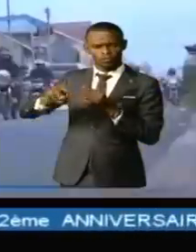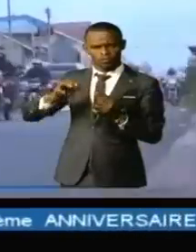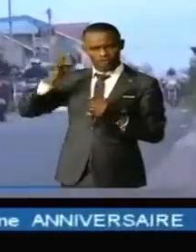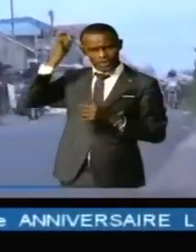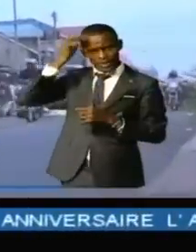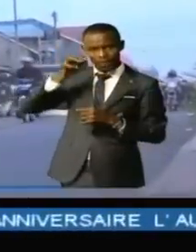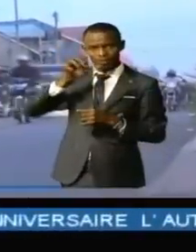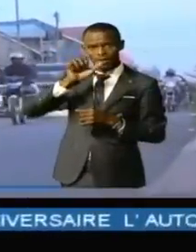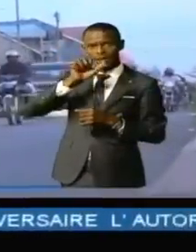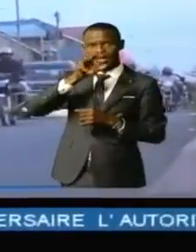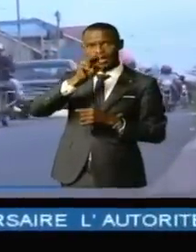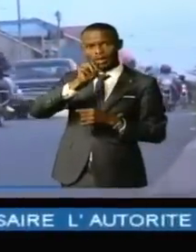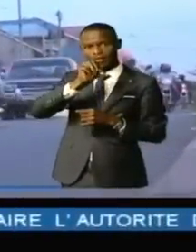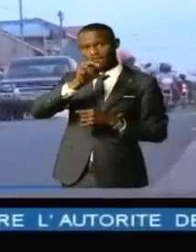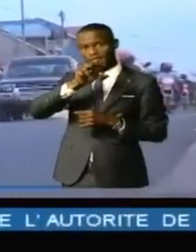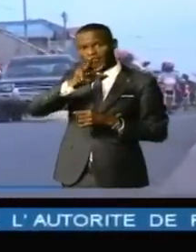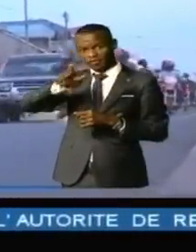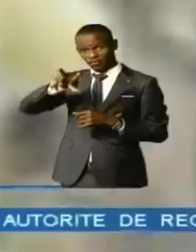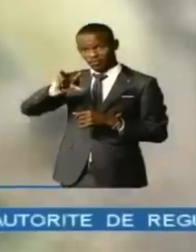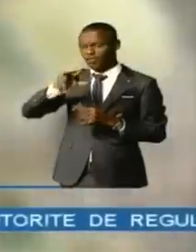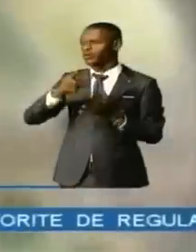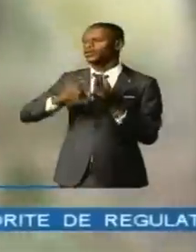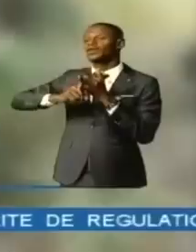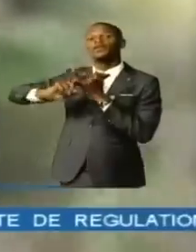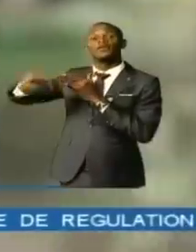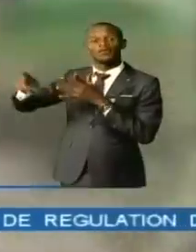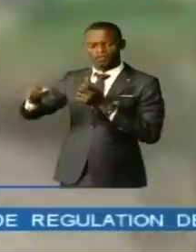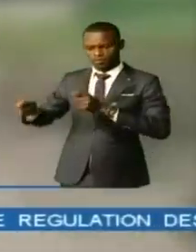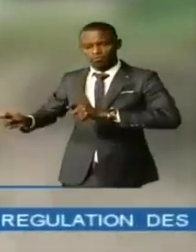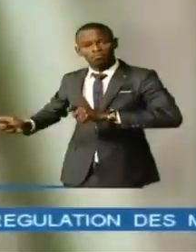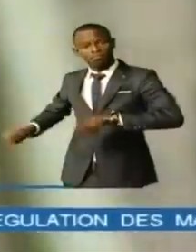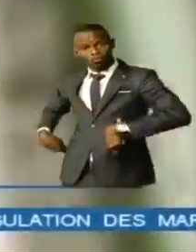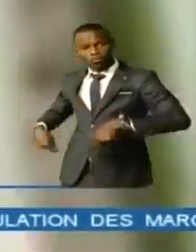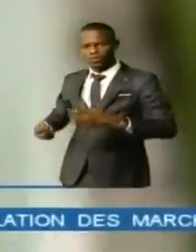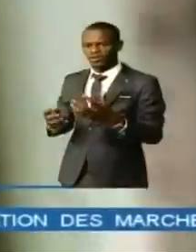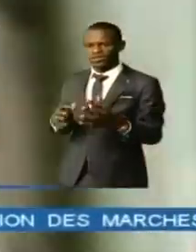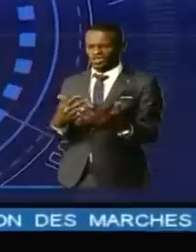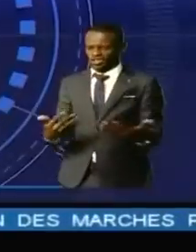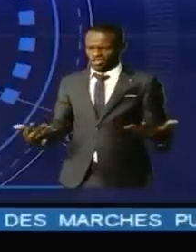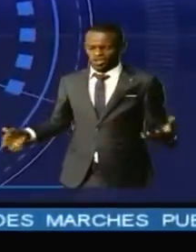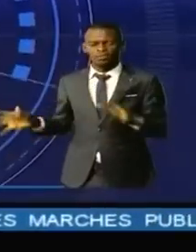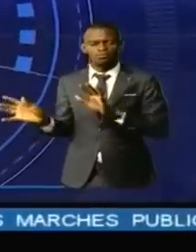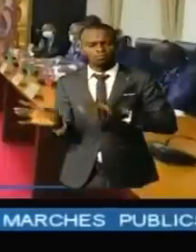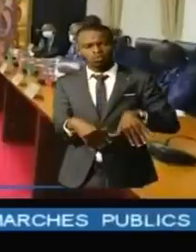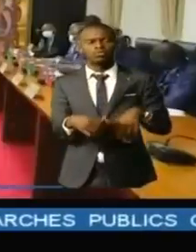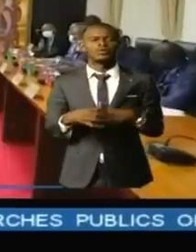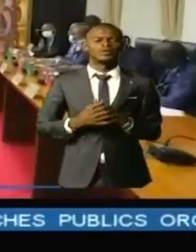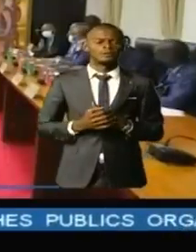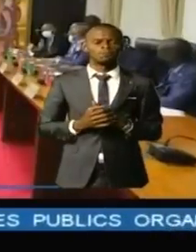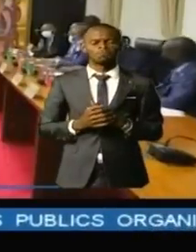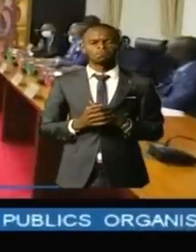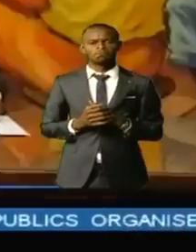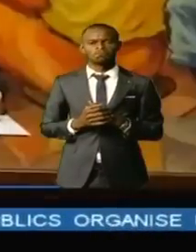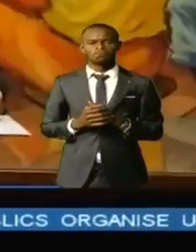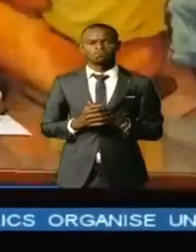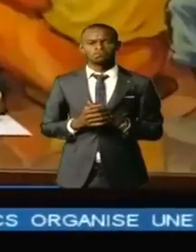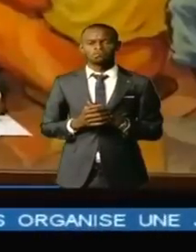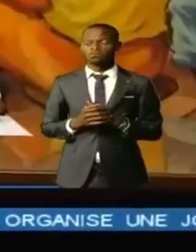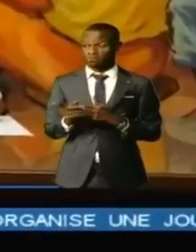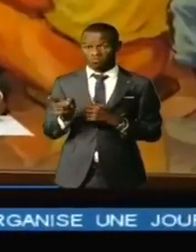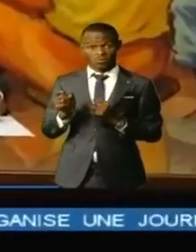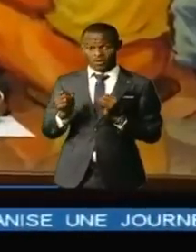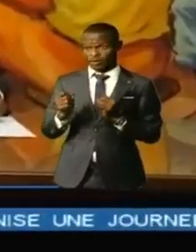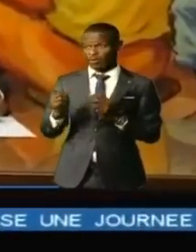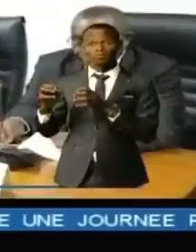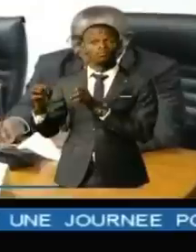de la ville de Goma. L'ennemi, mis en déroute, a abandonné les armes et les effets militaires. Cette énième attaque du M23